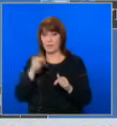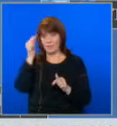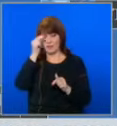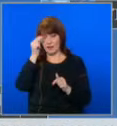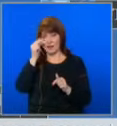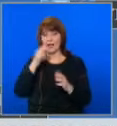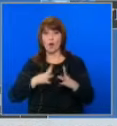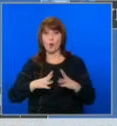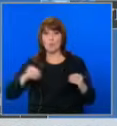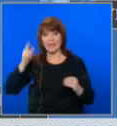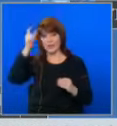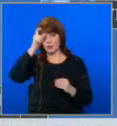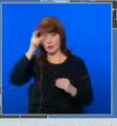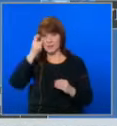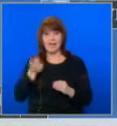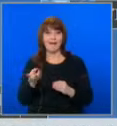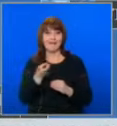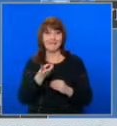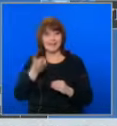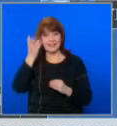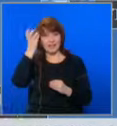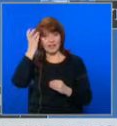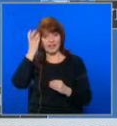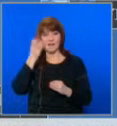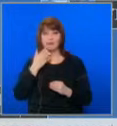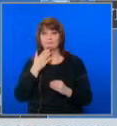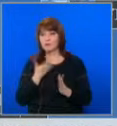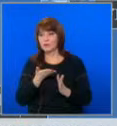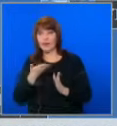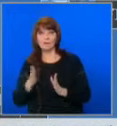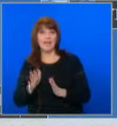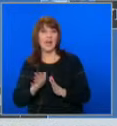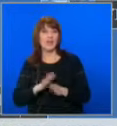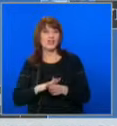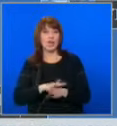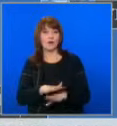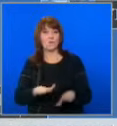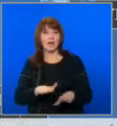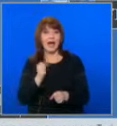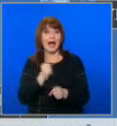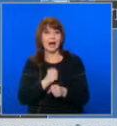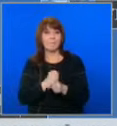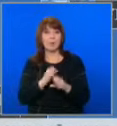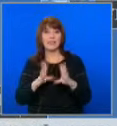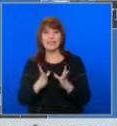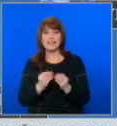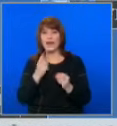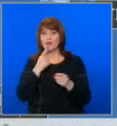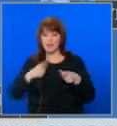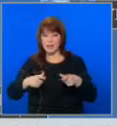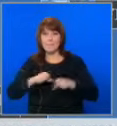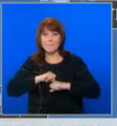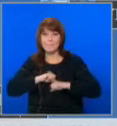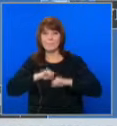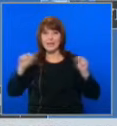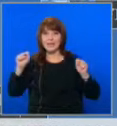румъния и турция тези три съюзници от нато с излас на черно море работят заедно по разминирането и също това беше